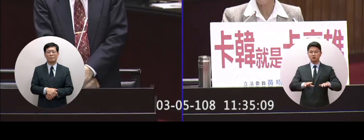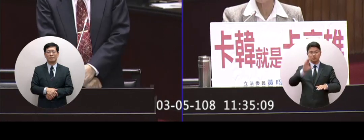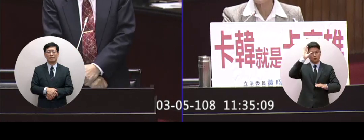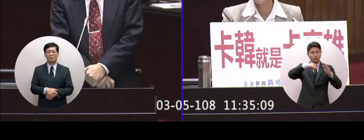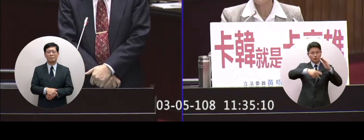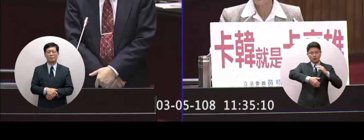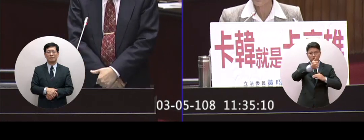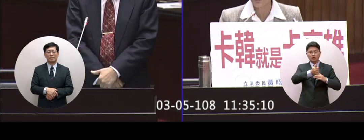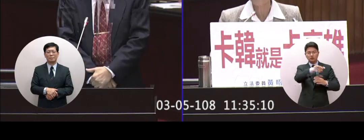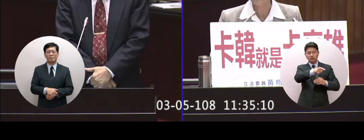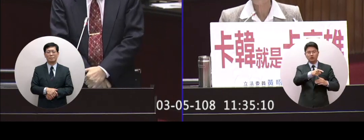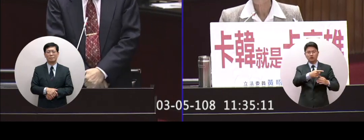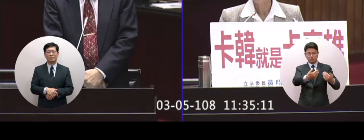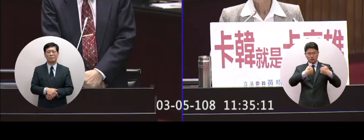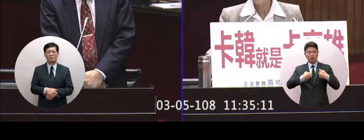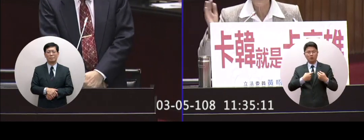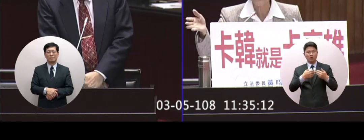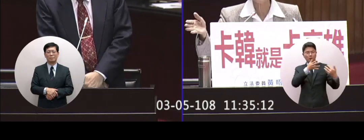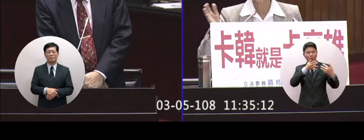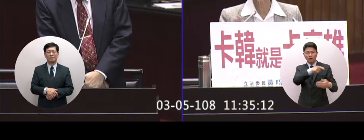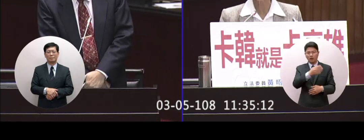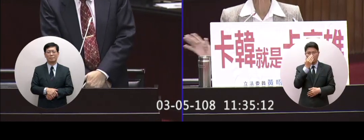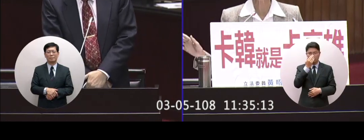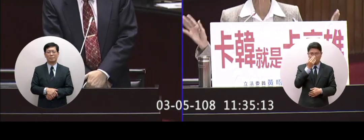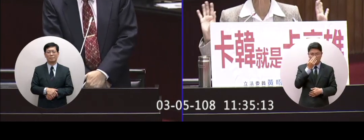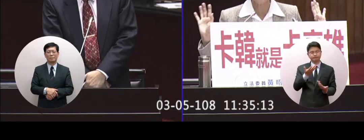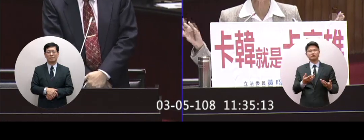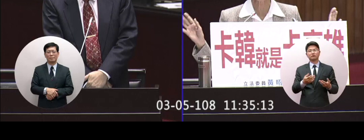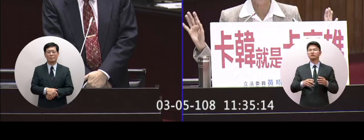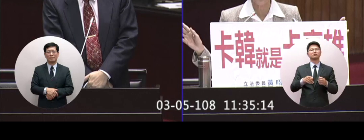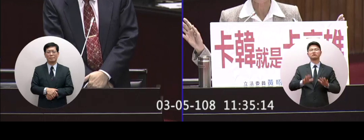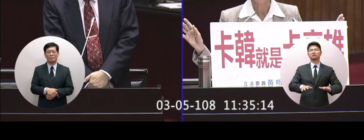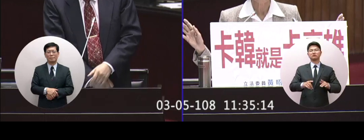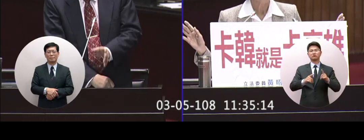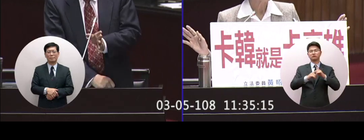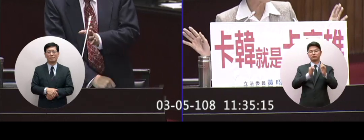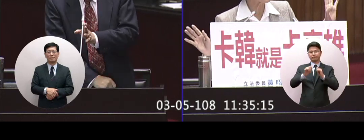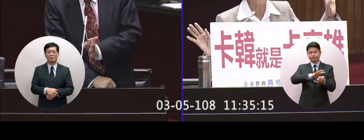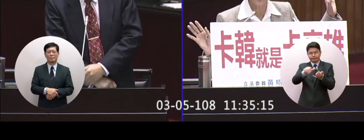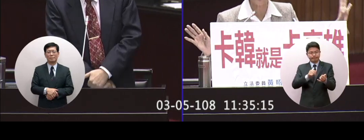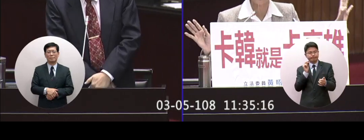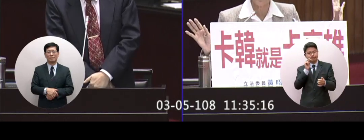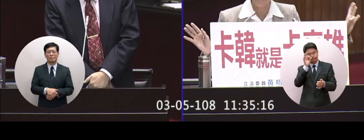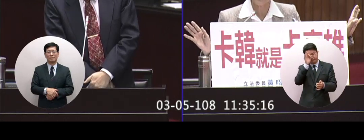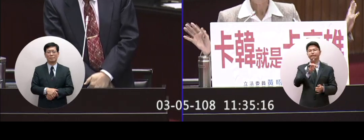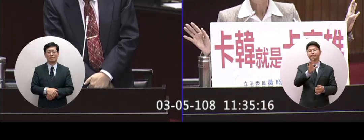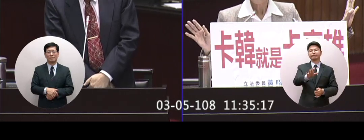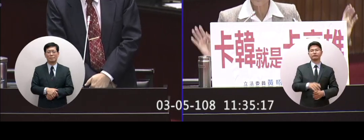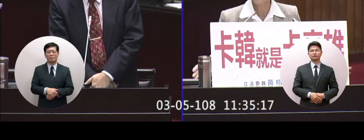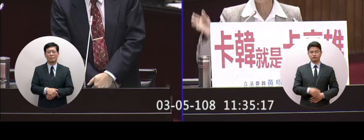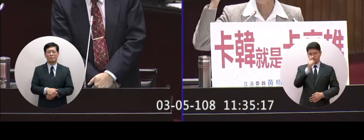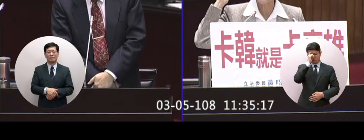面对本席在这里的质询，他不敢面对没有关系，全国的人民都在看。我们希望全国的人